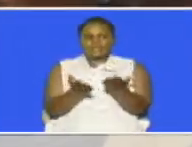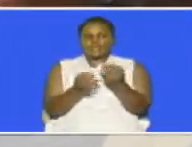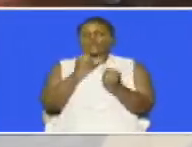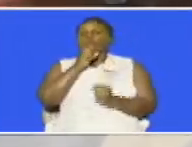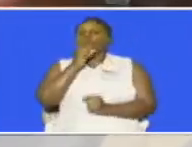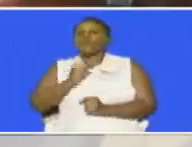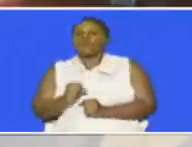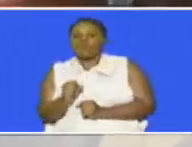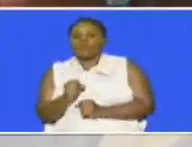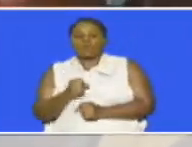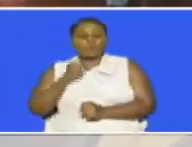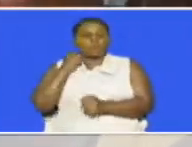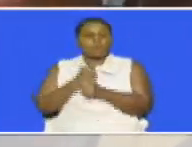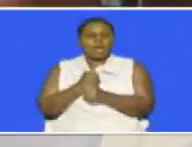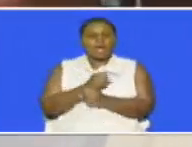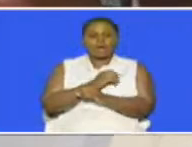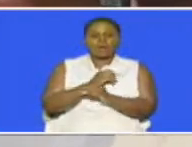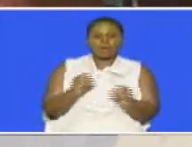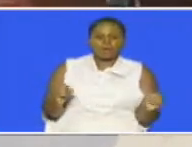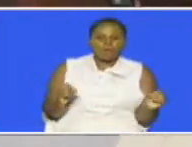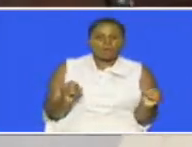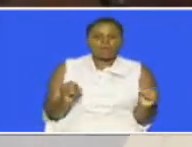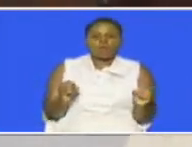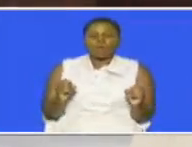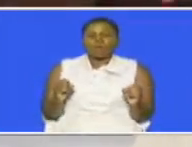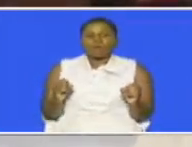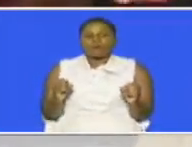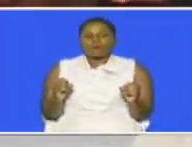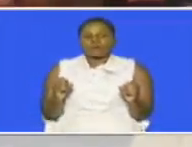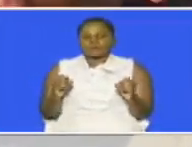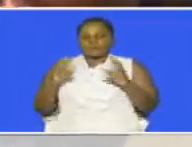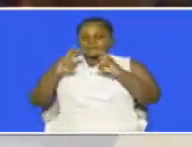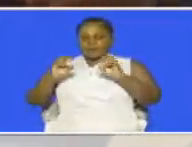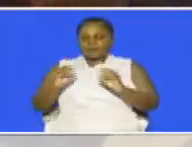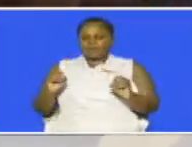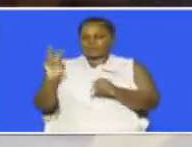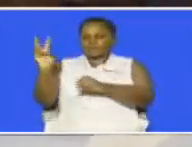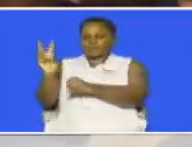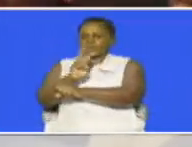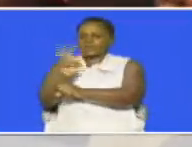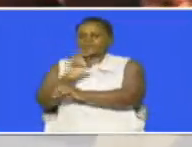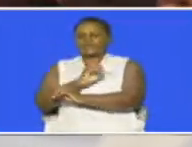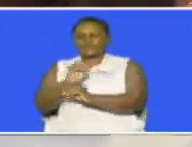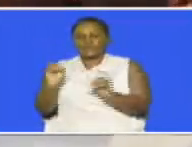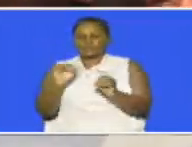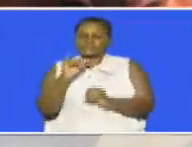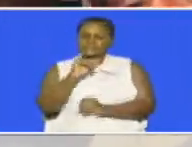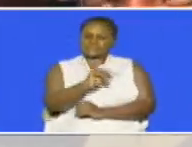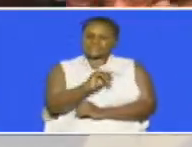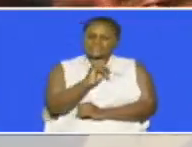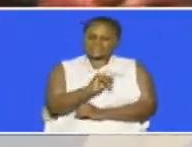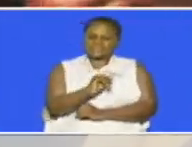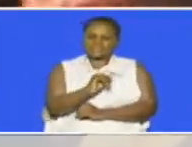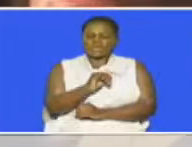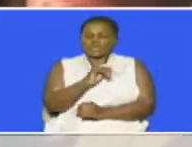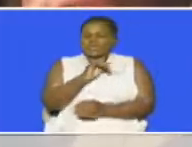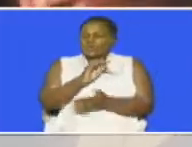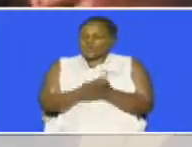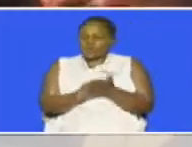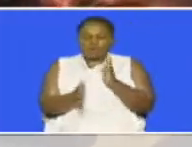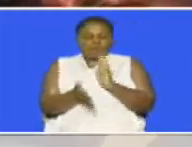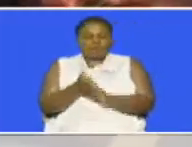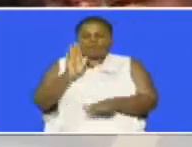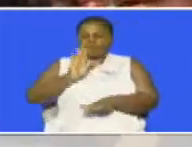fault, hazifanyi kazi, kuna mtu anachunguza, there is no supervision, we have been staying here, there is no